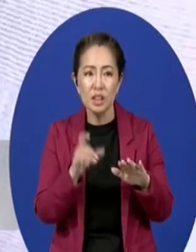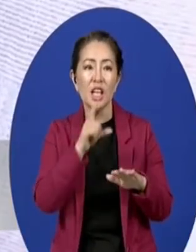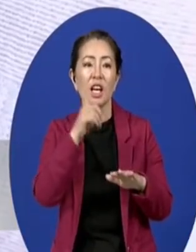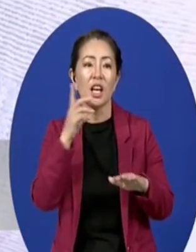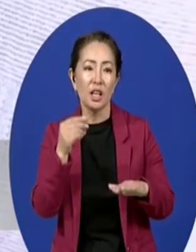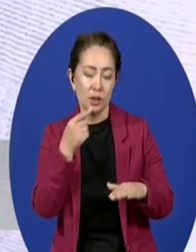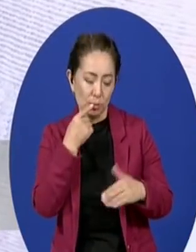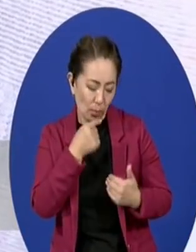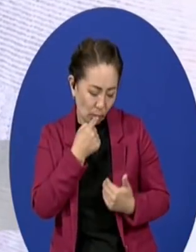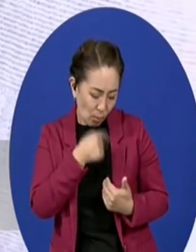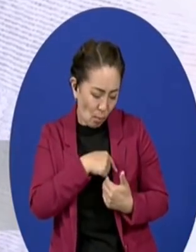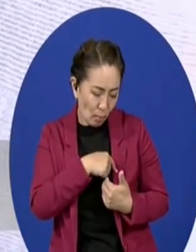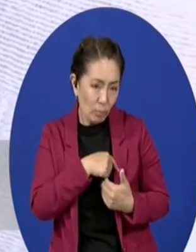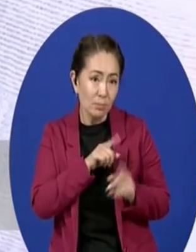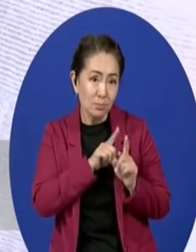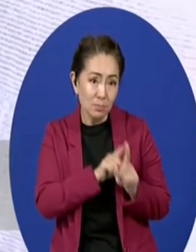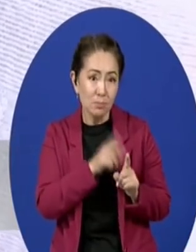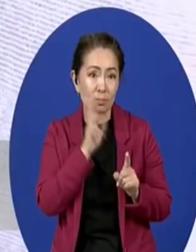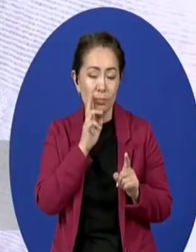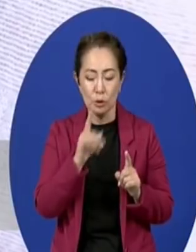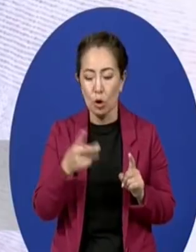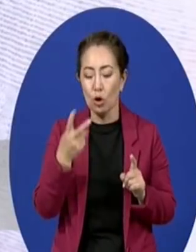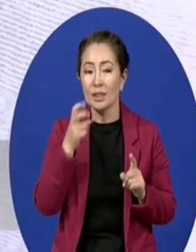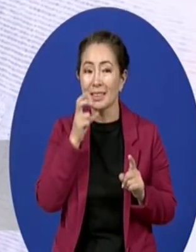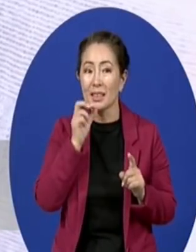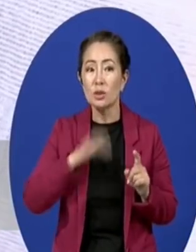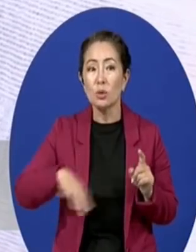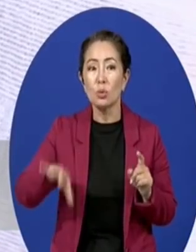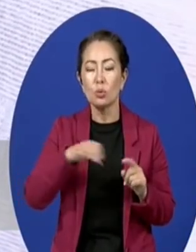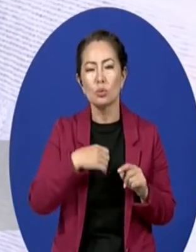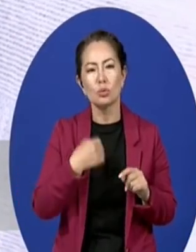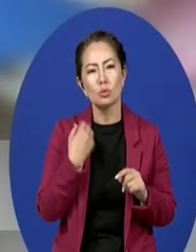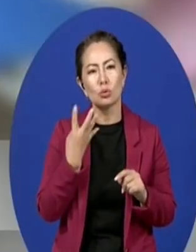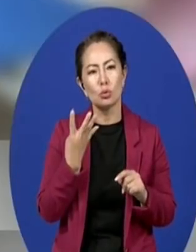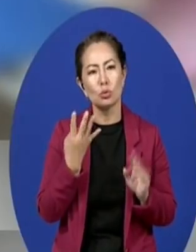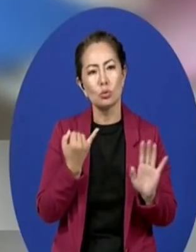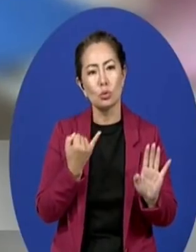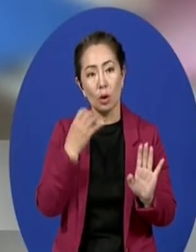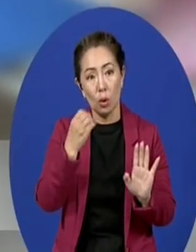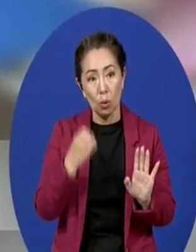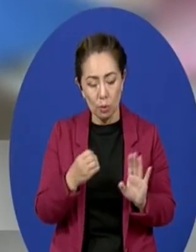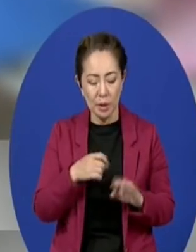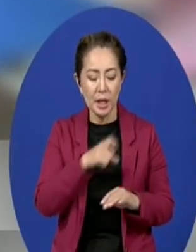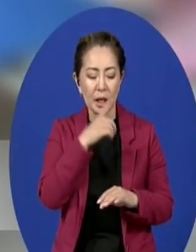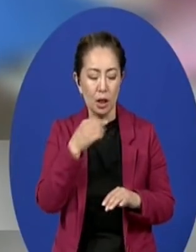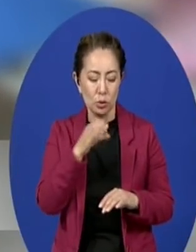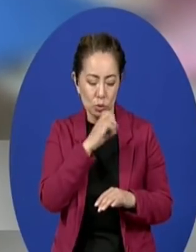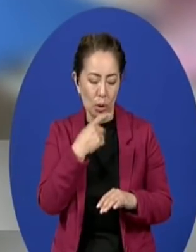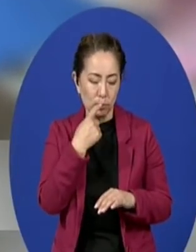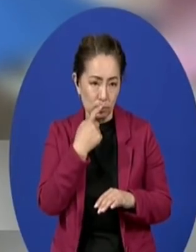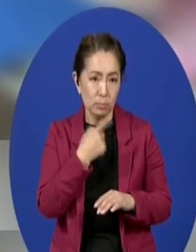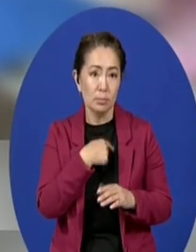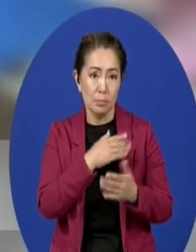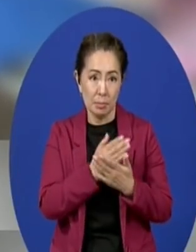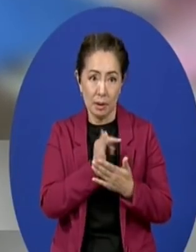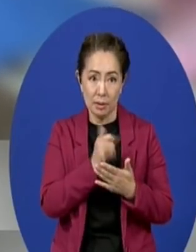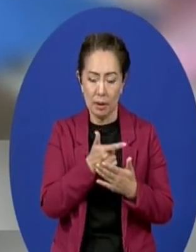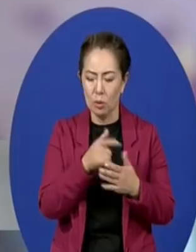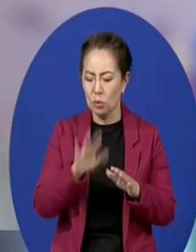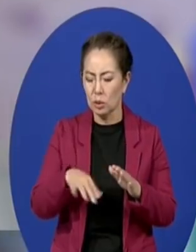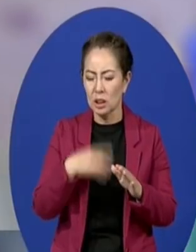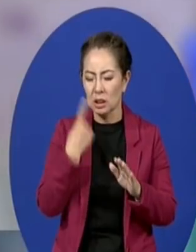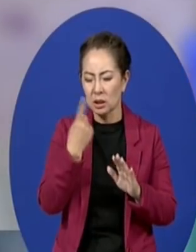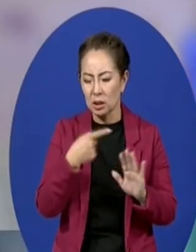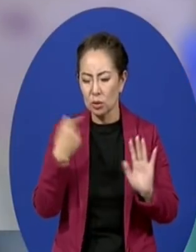ихэнх зүгээр дагнан хооллоод, харин 2 хүртэлх настай нийт хүүхдийн дөнгөж 46% нь ихэнх зүгээр хооллож байна. Хүүхэд 6